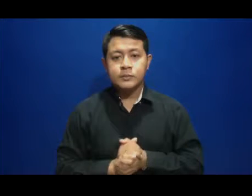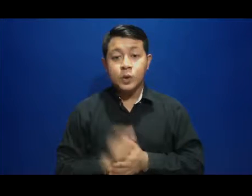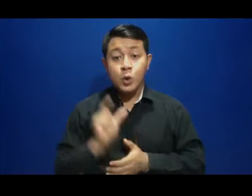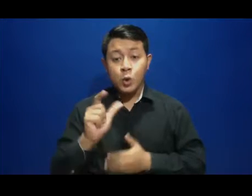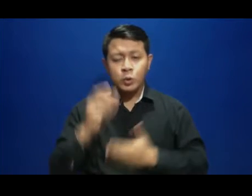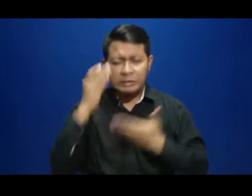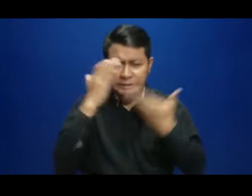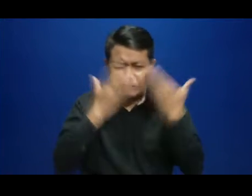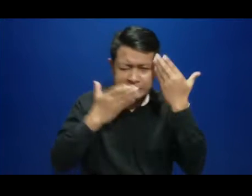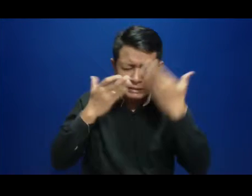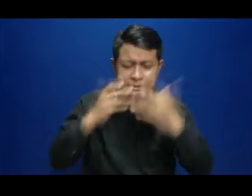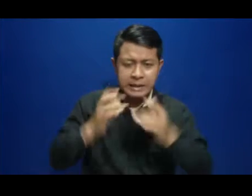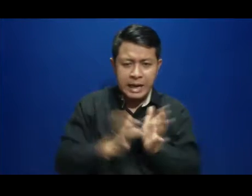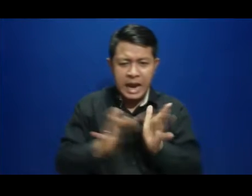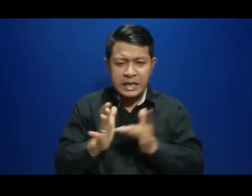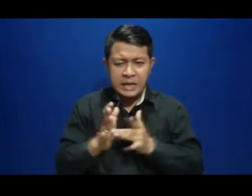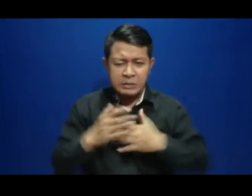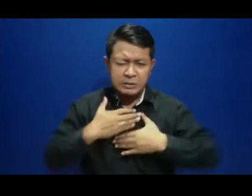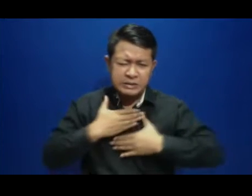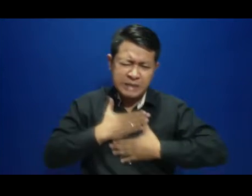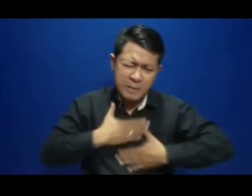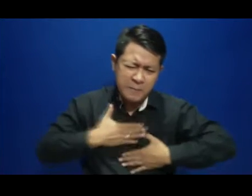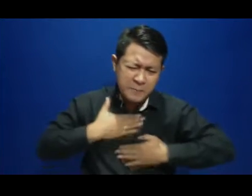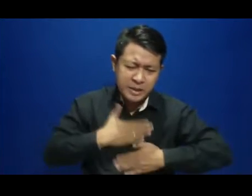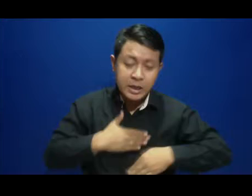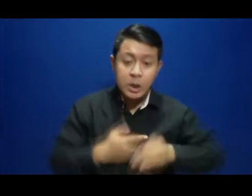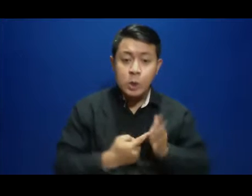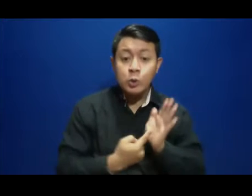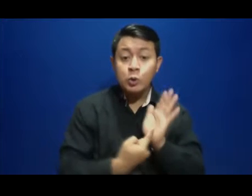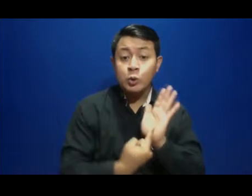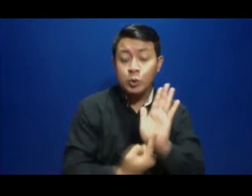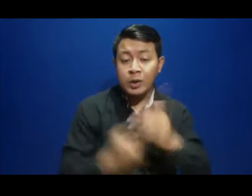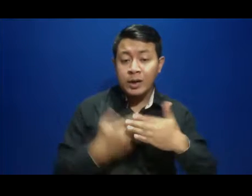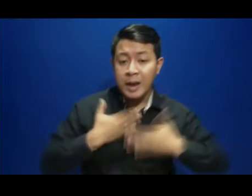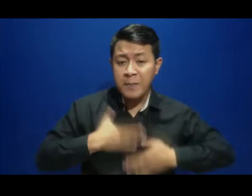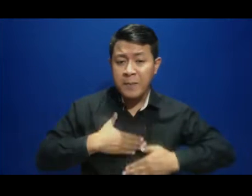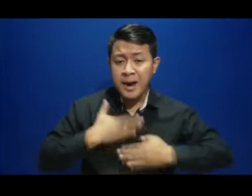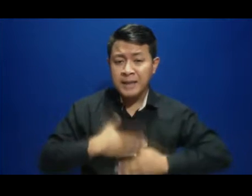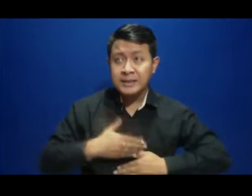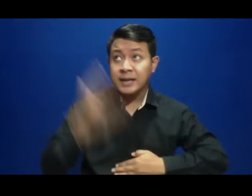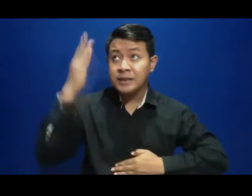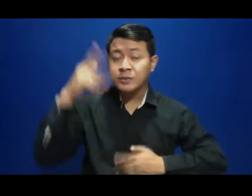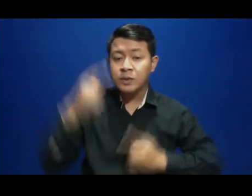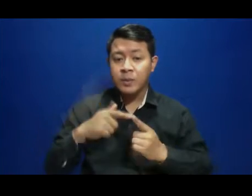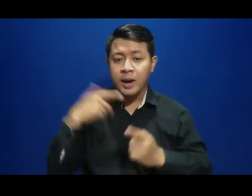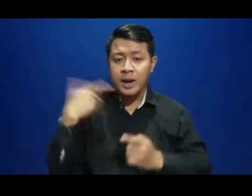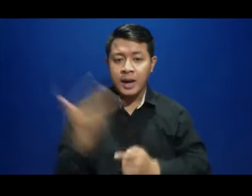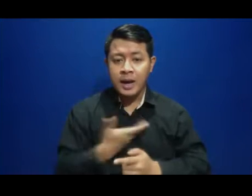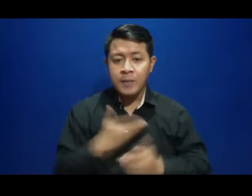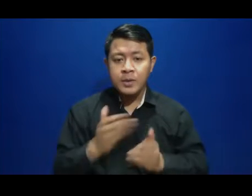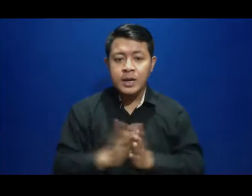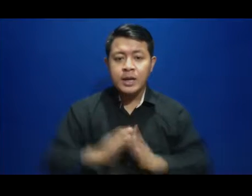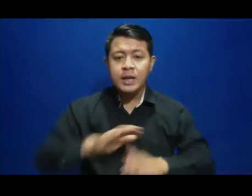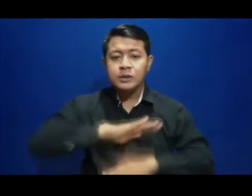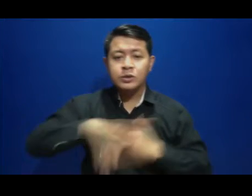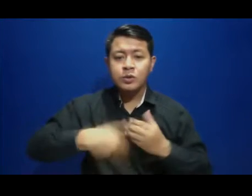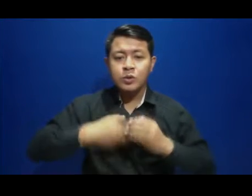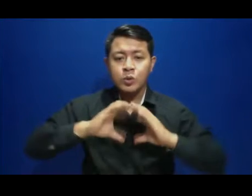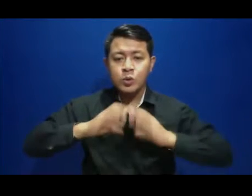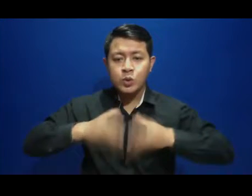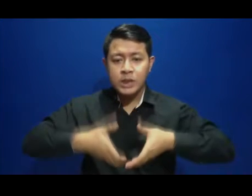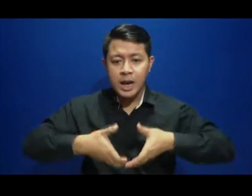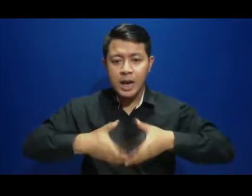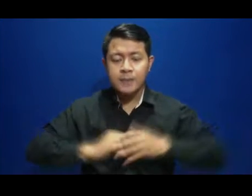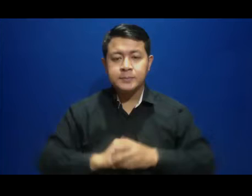Demi sengsara Yesus yang pedih, tunjukkanlah belas kasih-Mu kepada kami dan seluruh dunia.